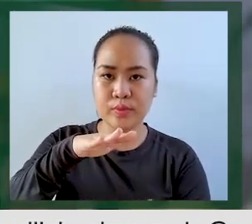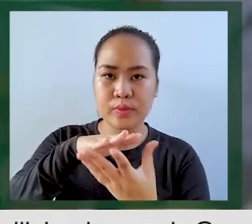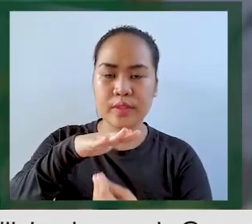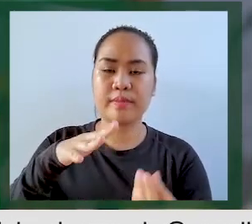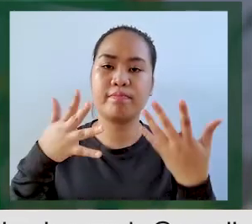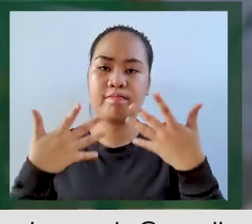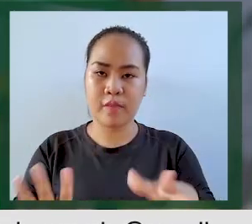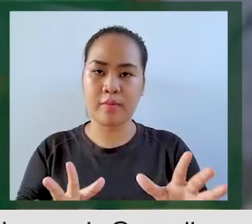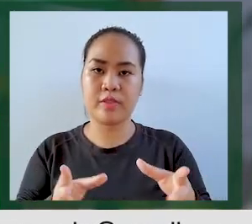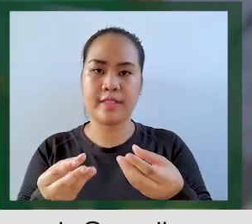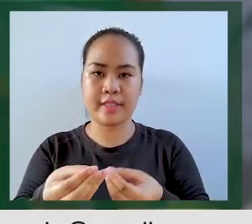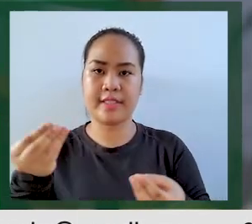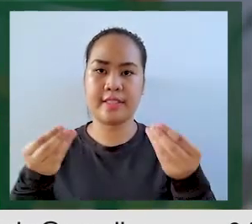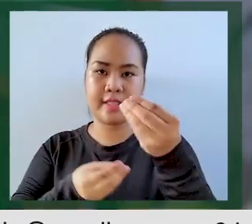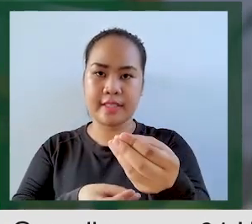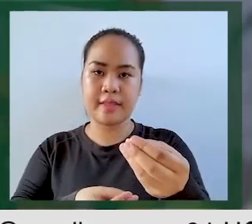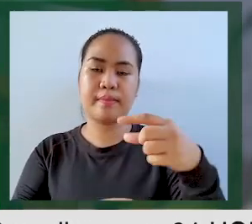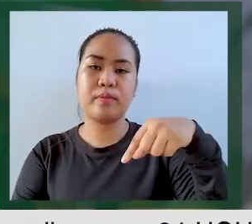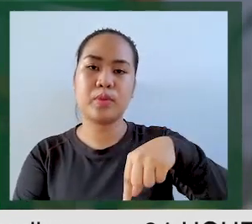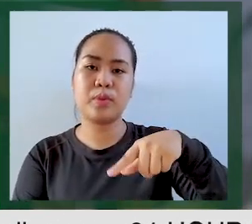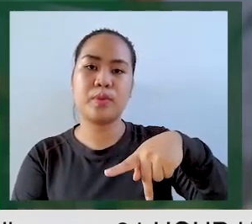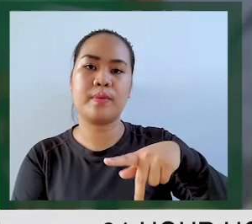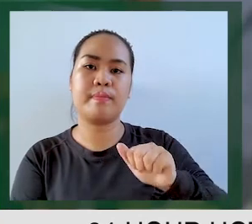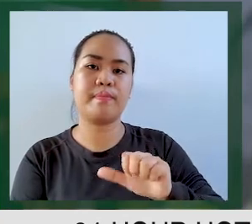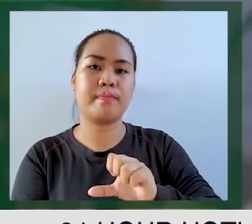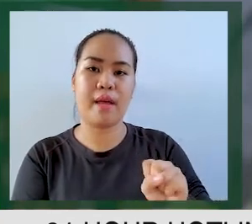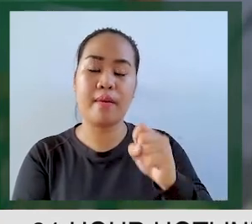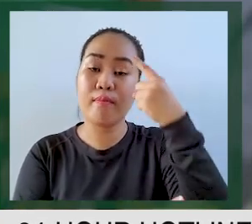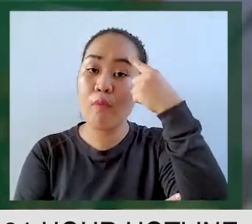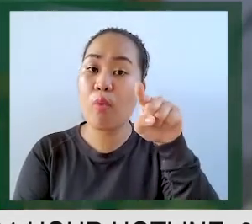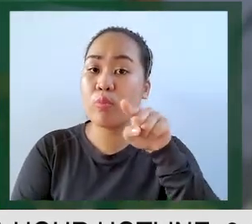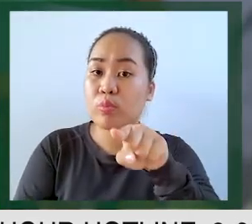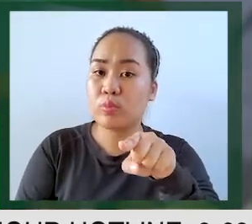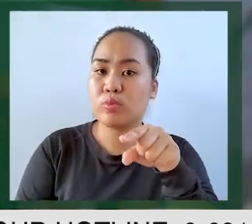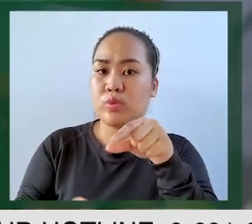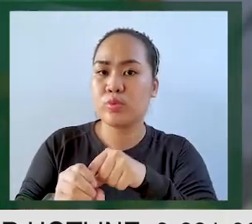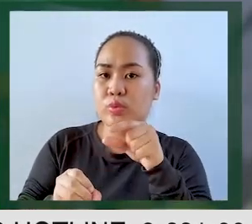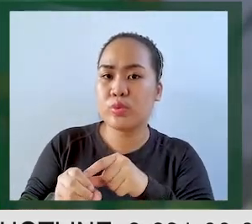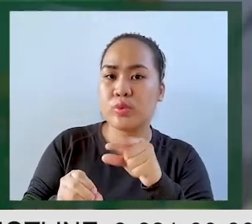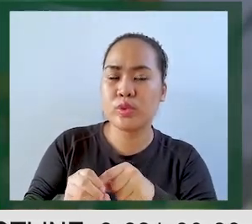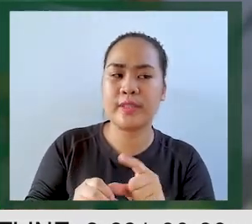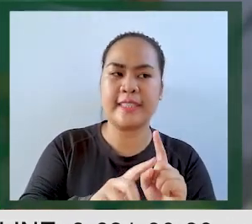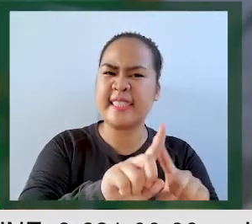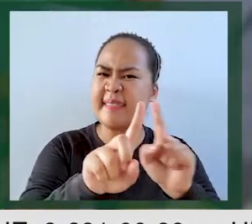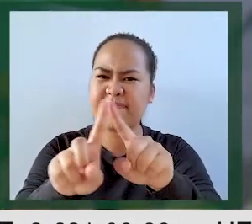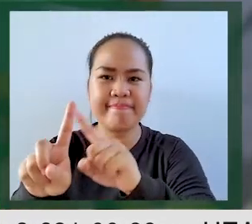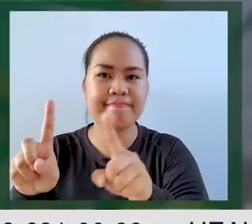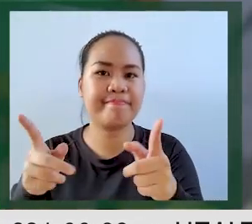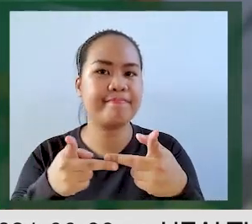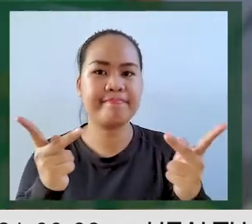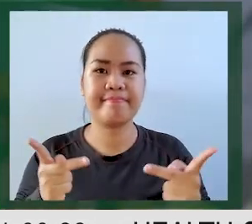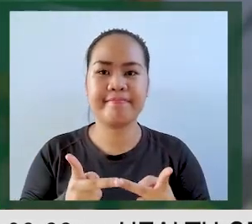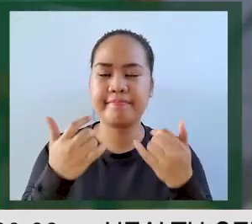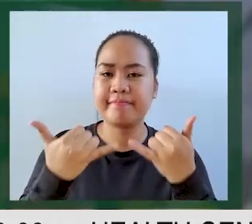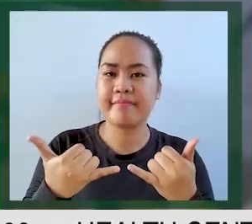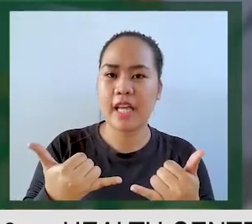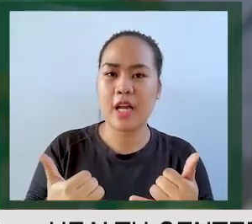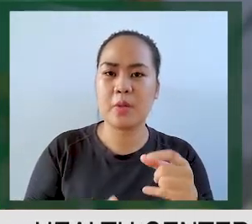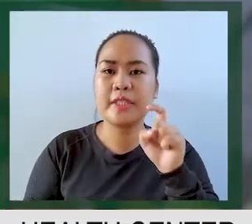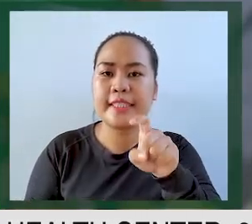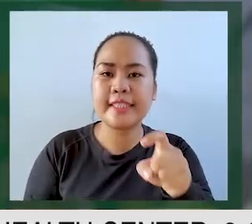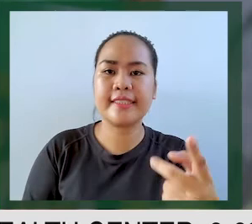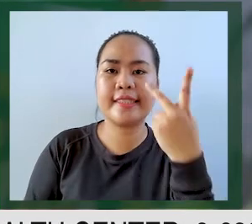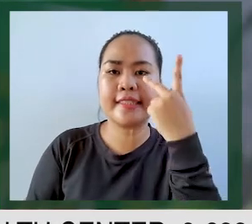we will issue you your quarantine pass. Para nga naman pag nag-grocery kayo, yung mga ibang mga establishments kasi, 'di ba? Hinihingi,